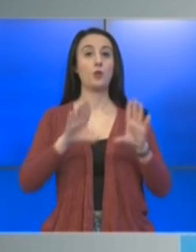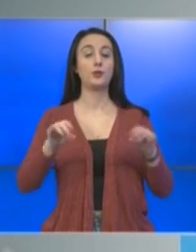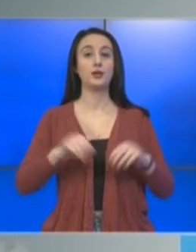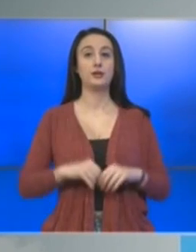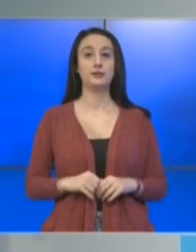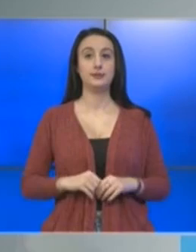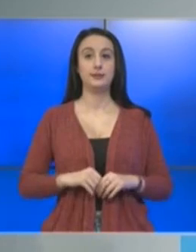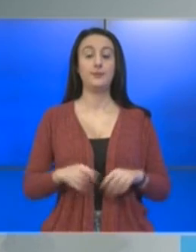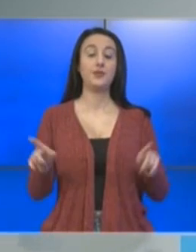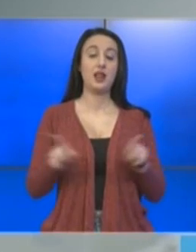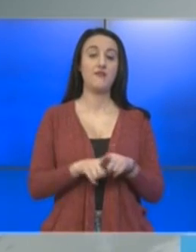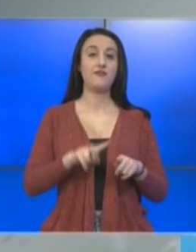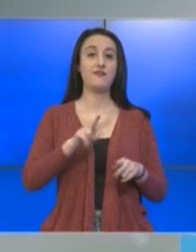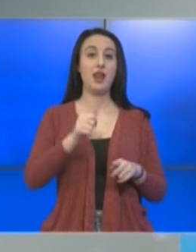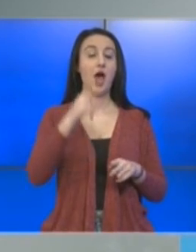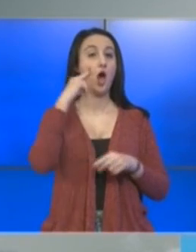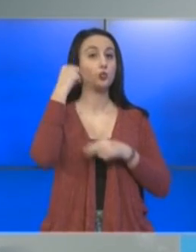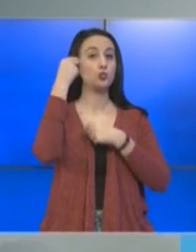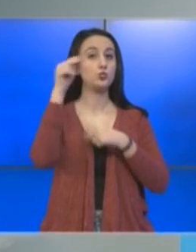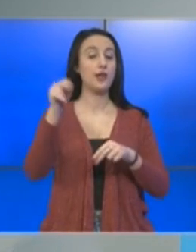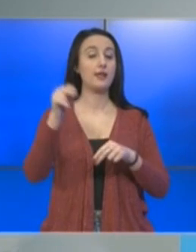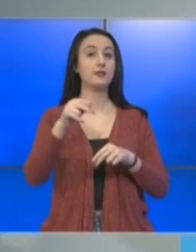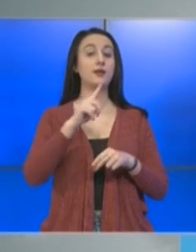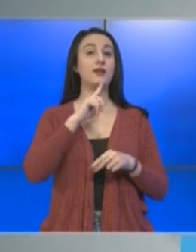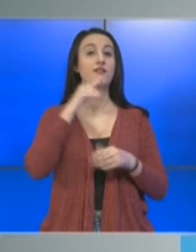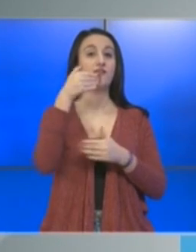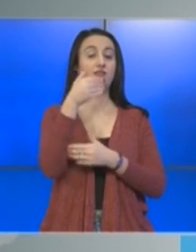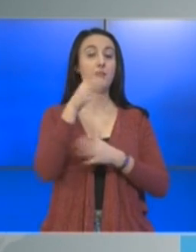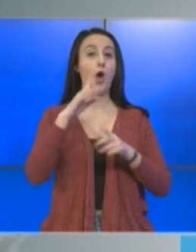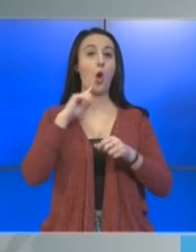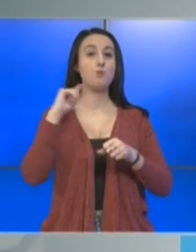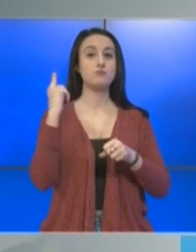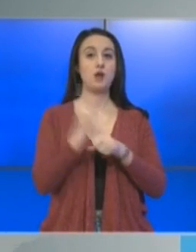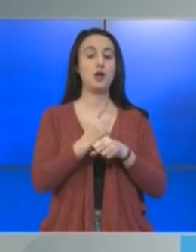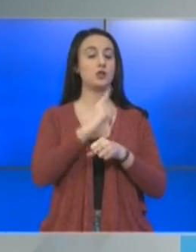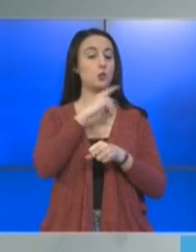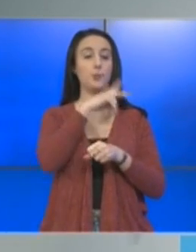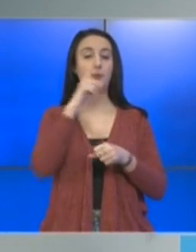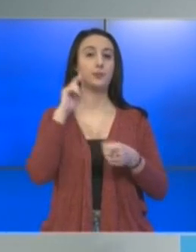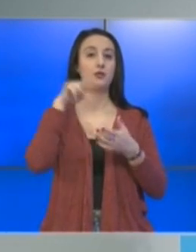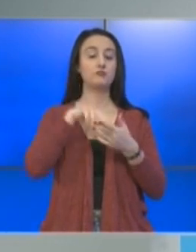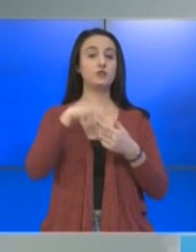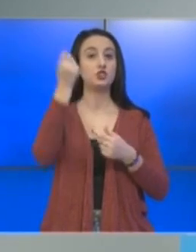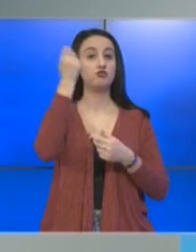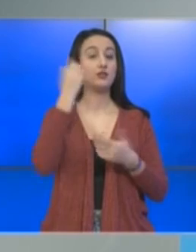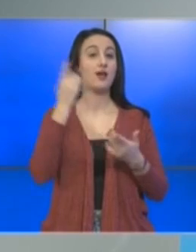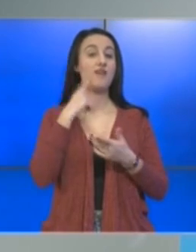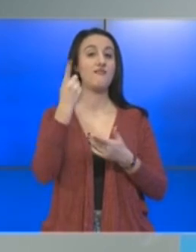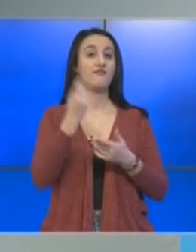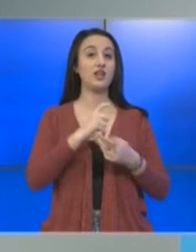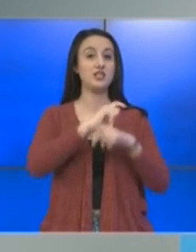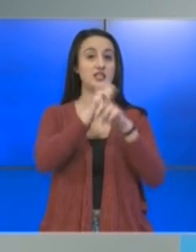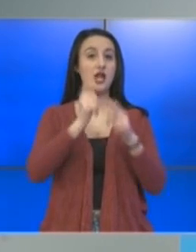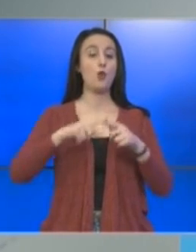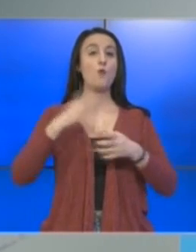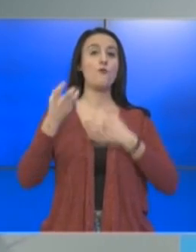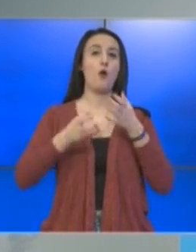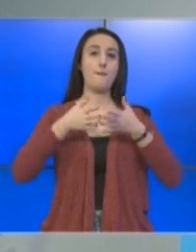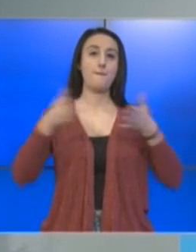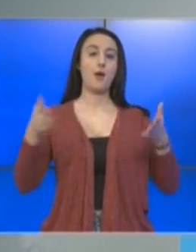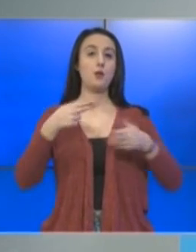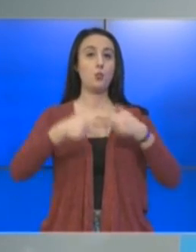De asemenea, Marcel Vela a mai spus că operatorii aerieni au obligația de a nu permite îmbarcarea cetățenilor care vin din țările cu focare mari